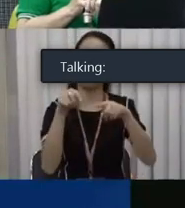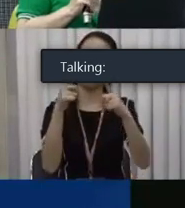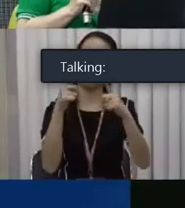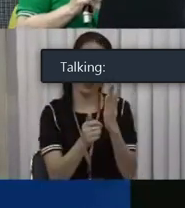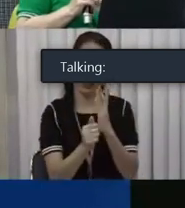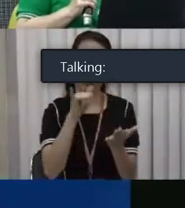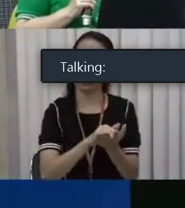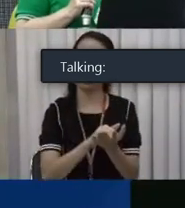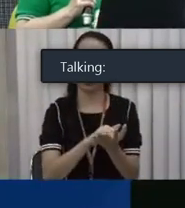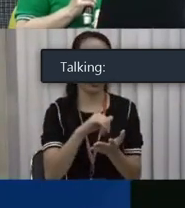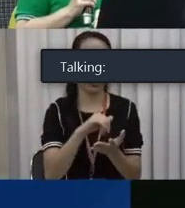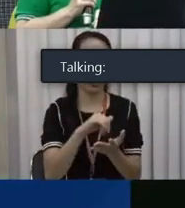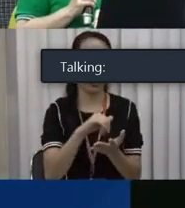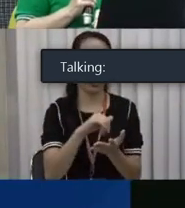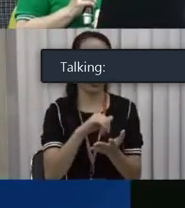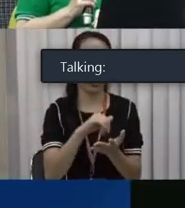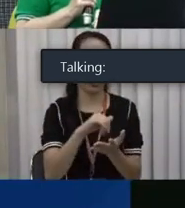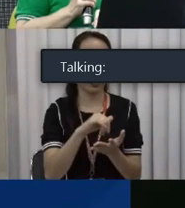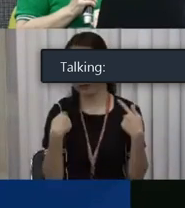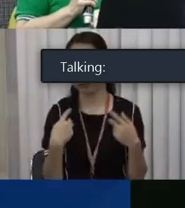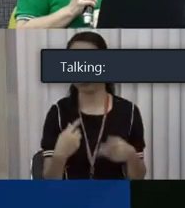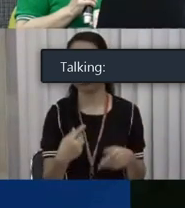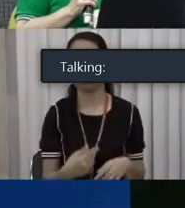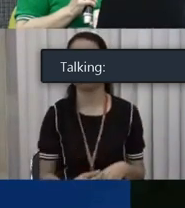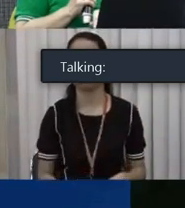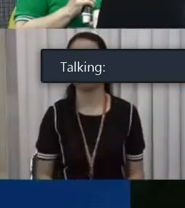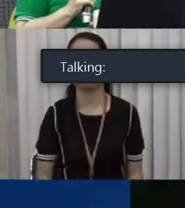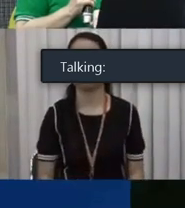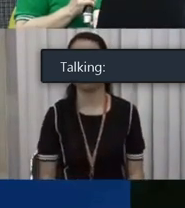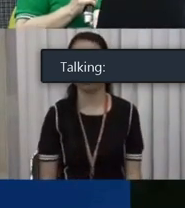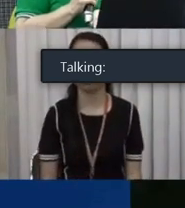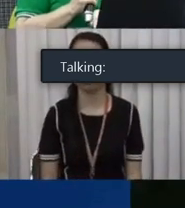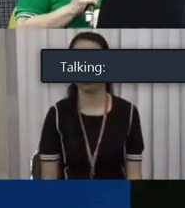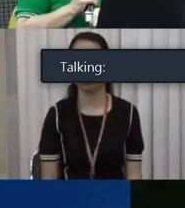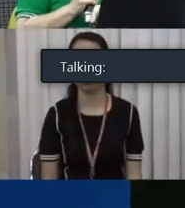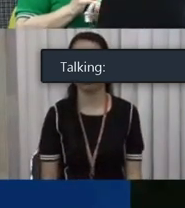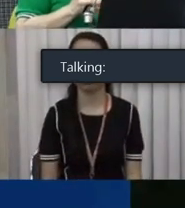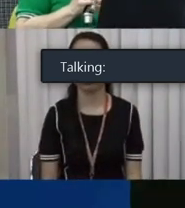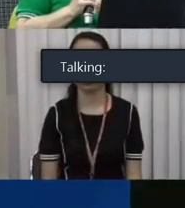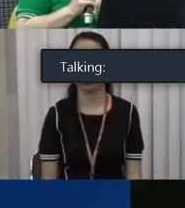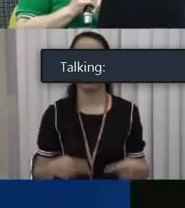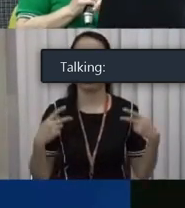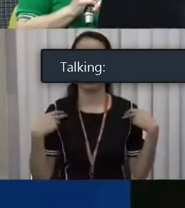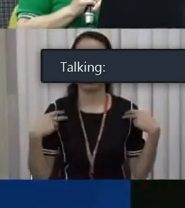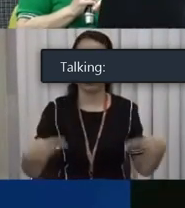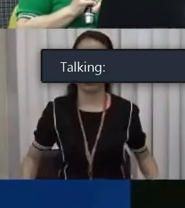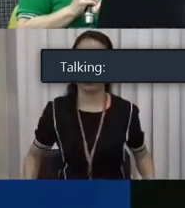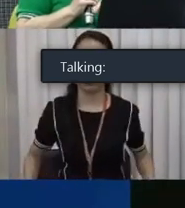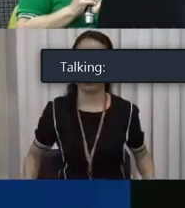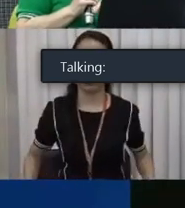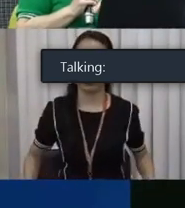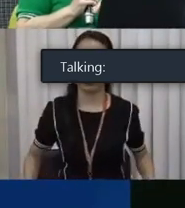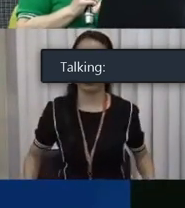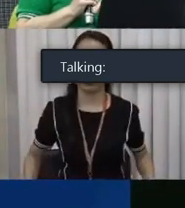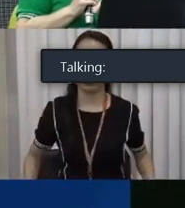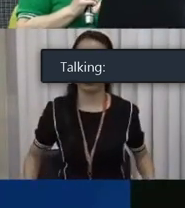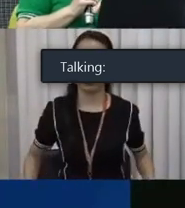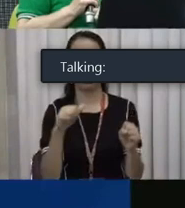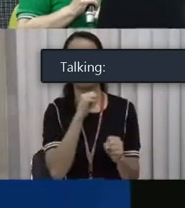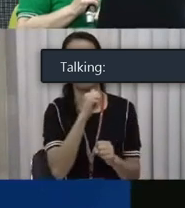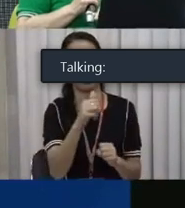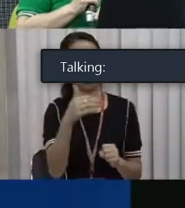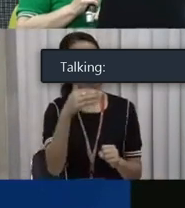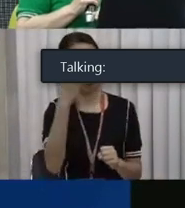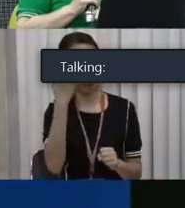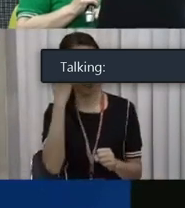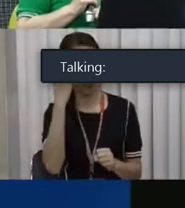work arrangement o even suspension sa ilang operation. Culture of safety and health. No, di lang ta mag-mind sa